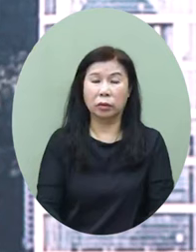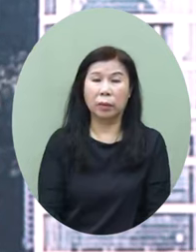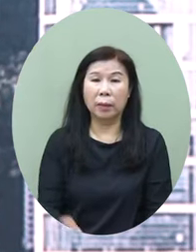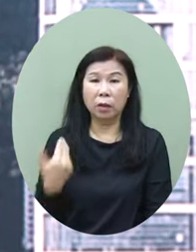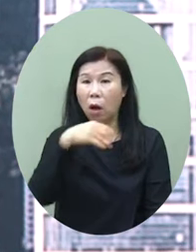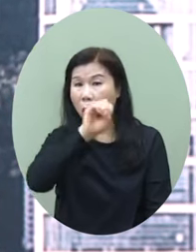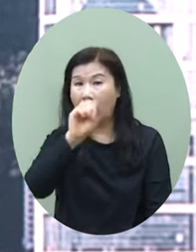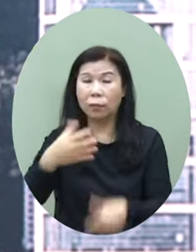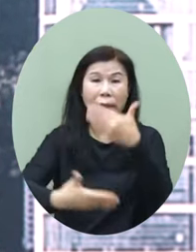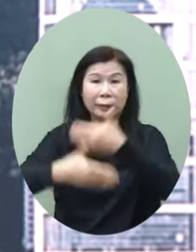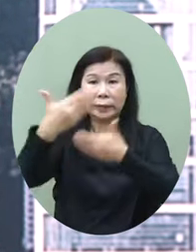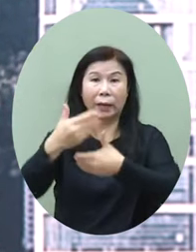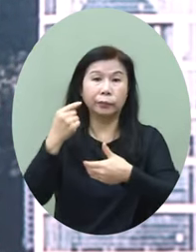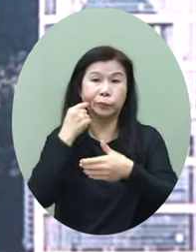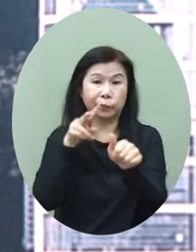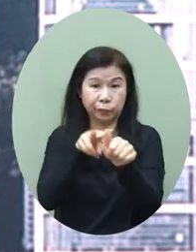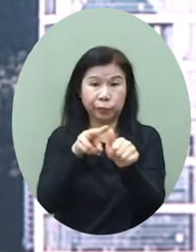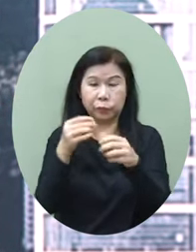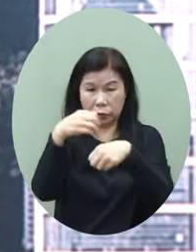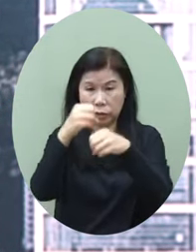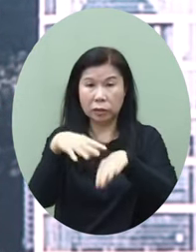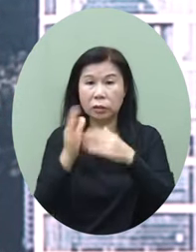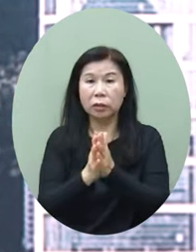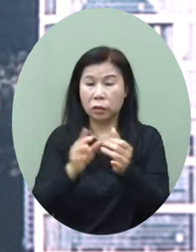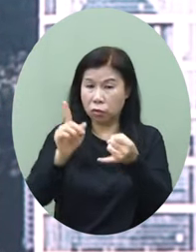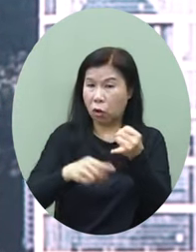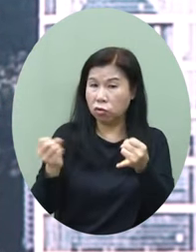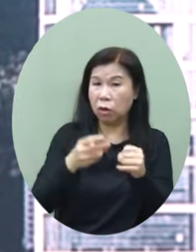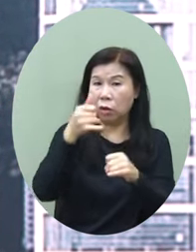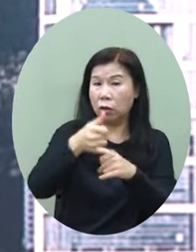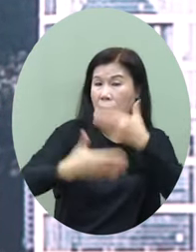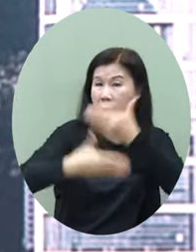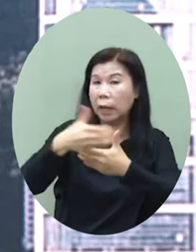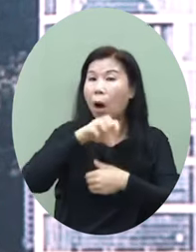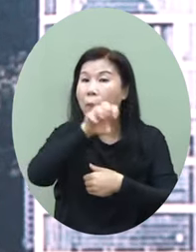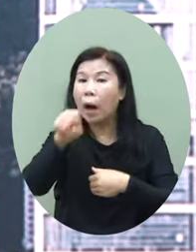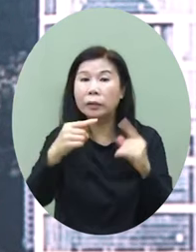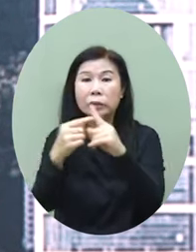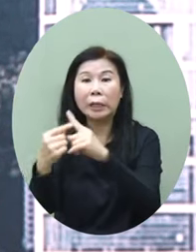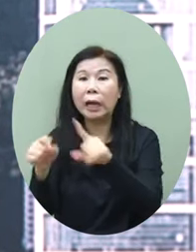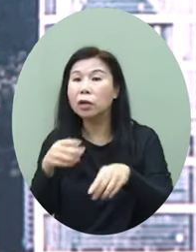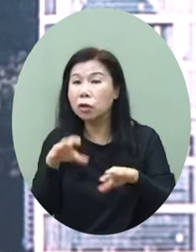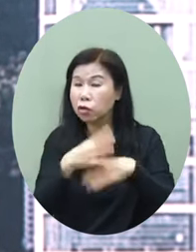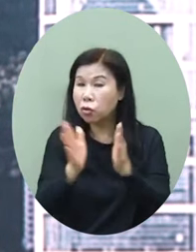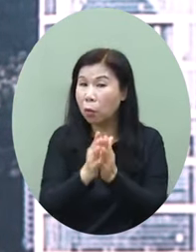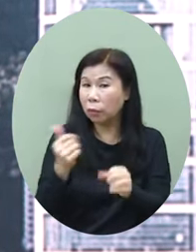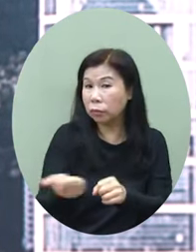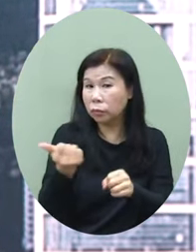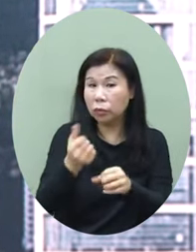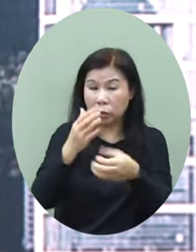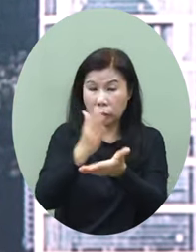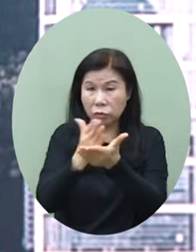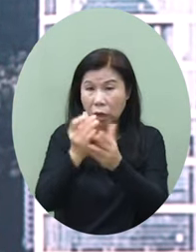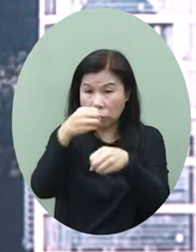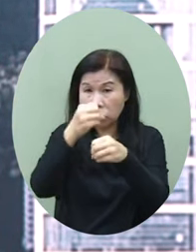就通知這些大廈要做強檢之後就去檢查究竟這個大廈裡面的住